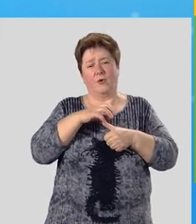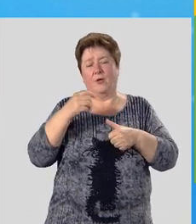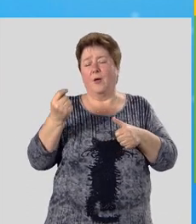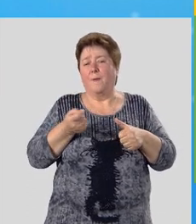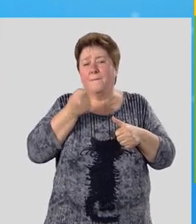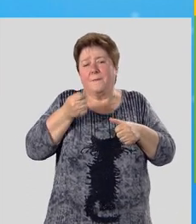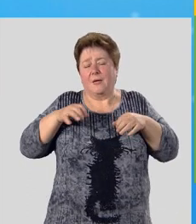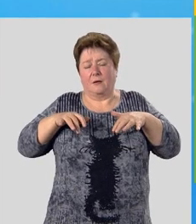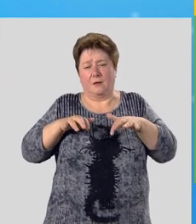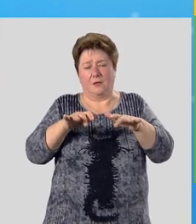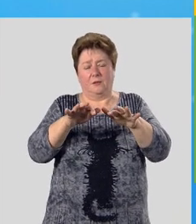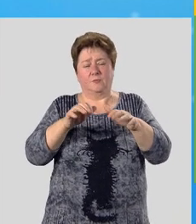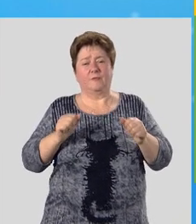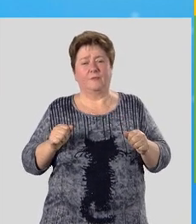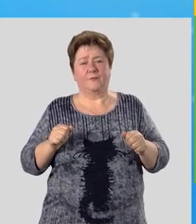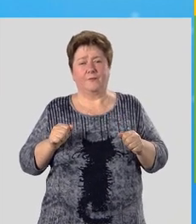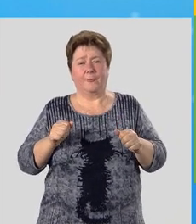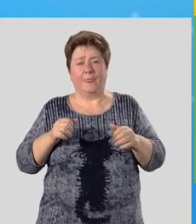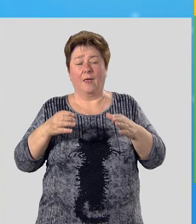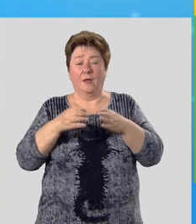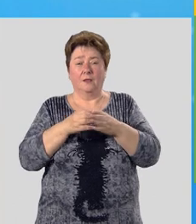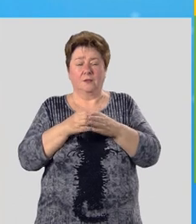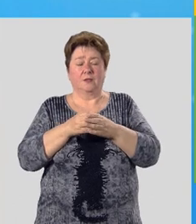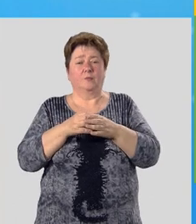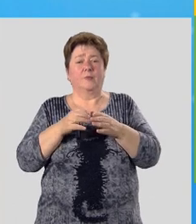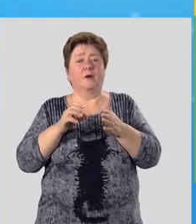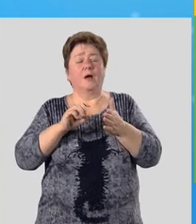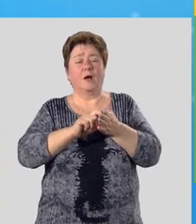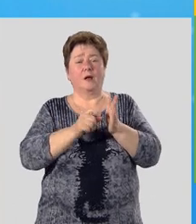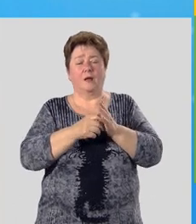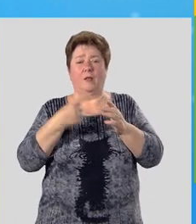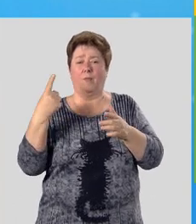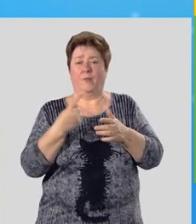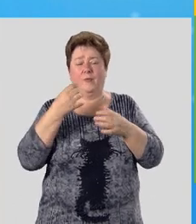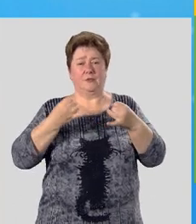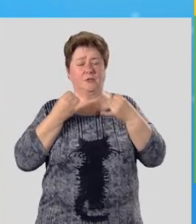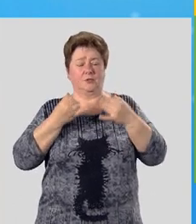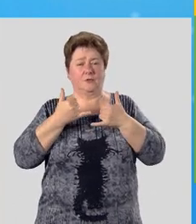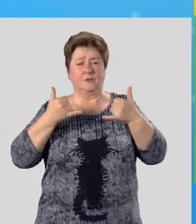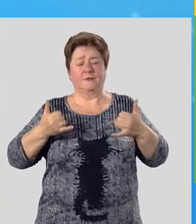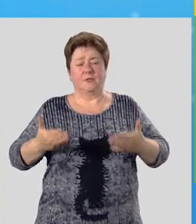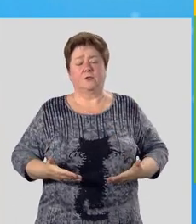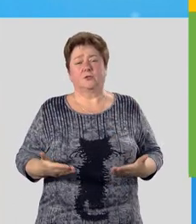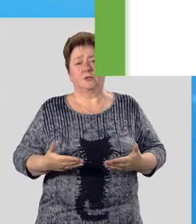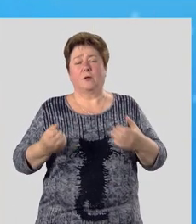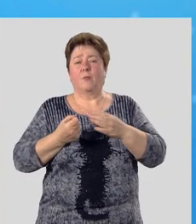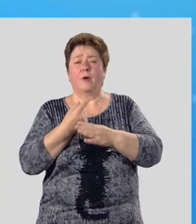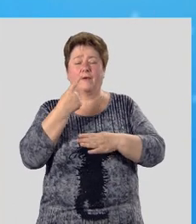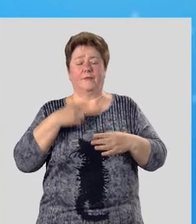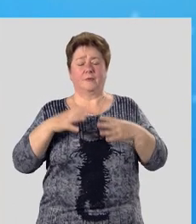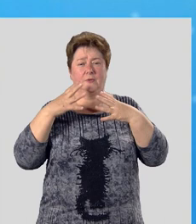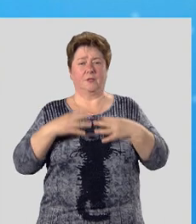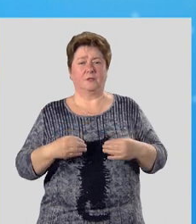и микроорганизмов. Типы клеток. Первыми на пути исторического развития жизни